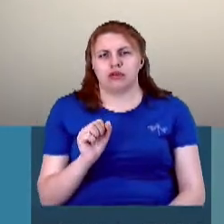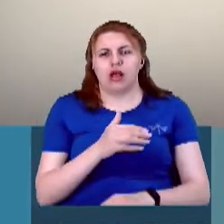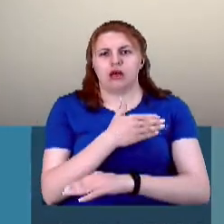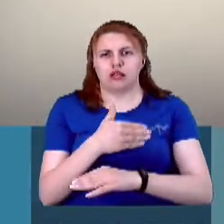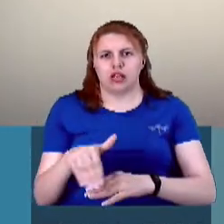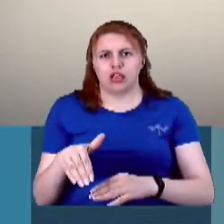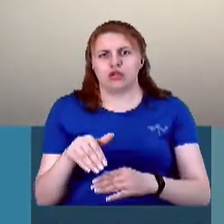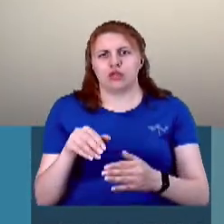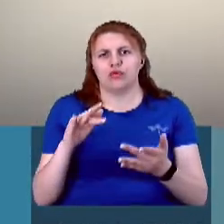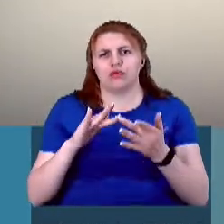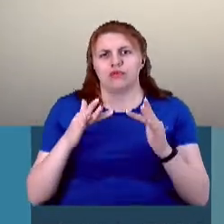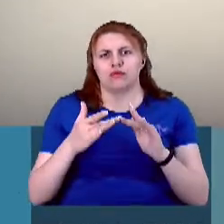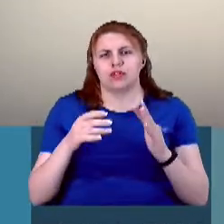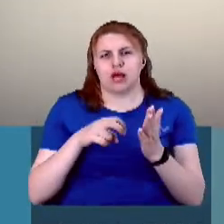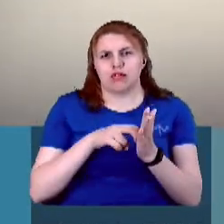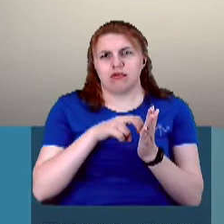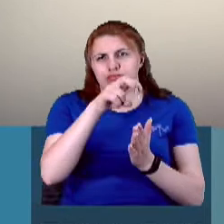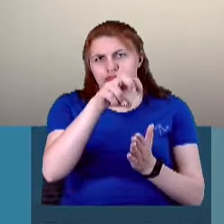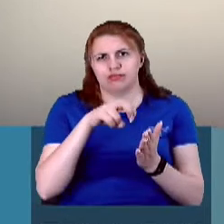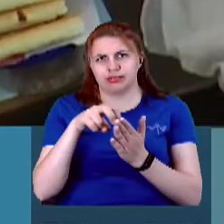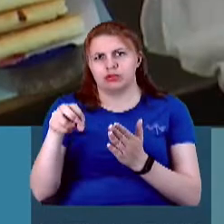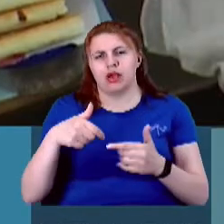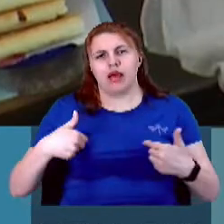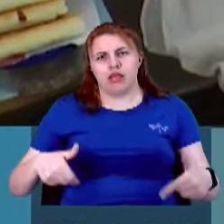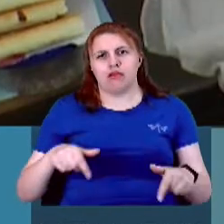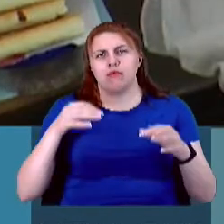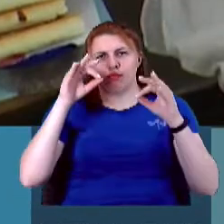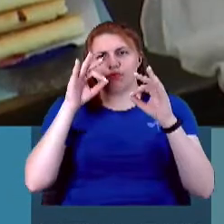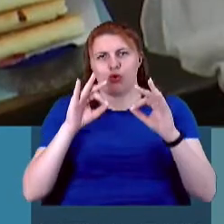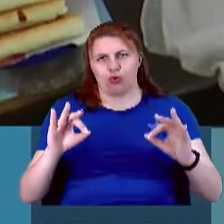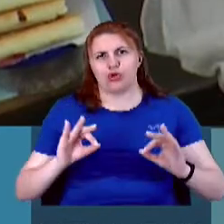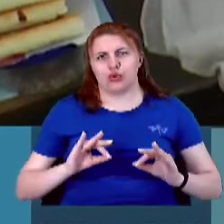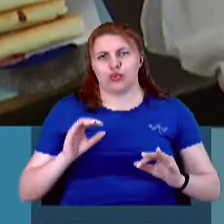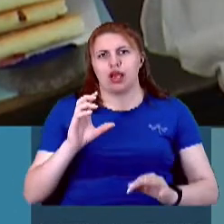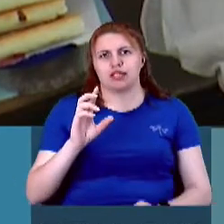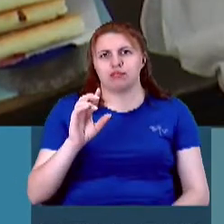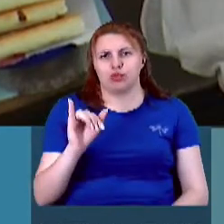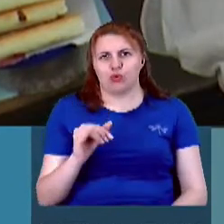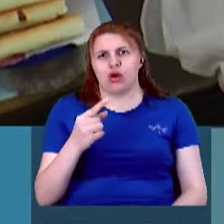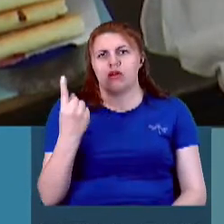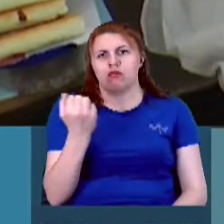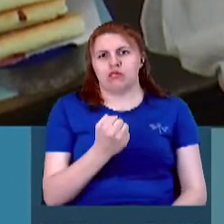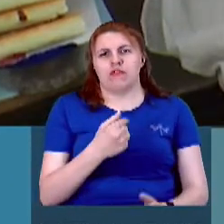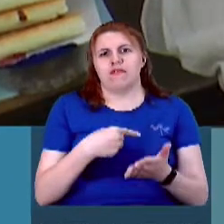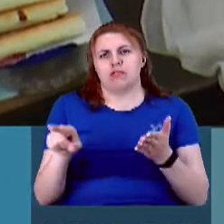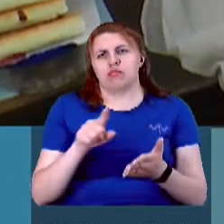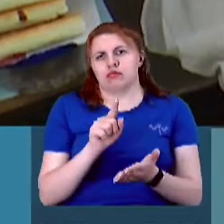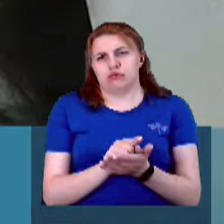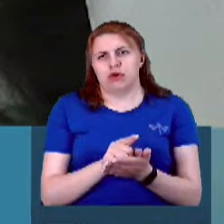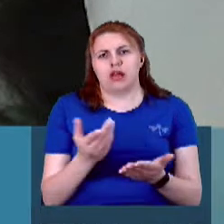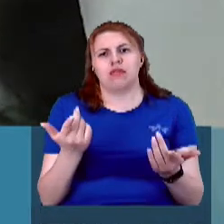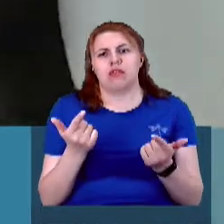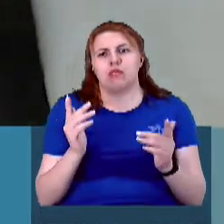адресу сайтів Генпрокуратури, СБУ. За тиждень Валентину мають виписати. Де буде жити, ще не